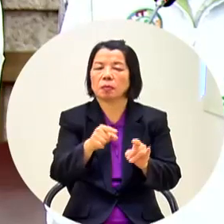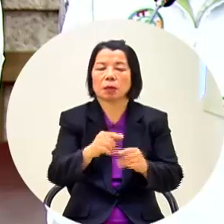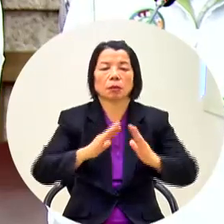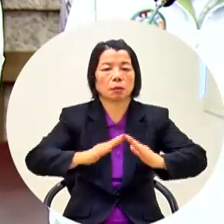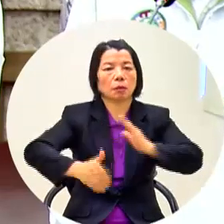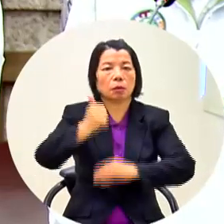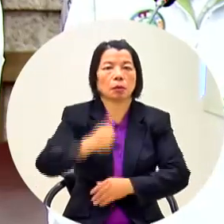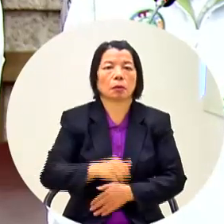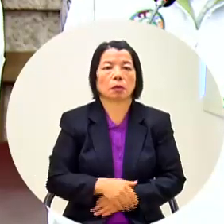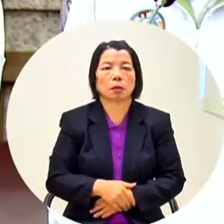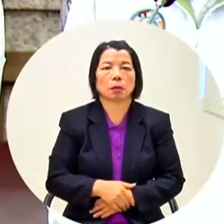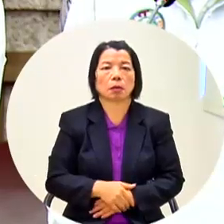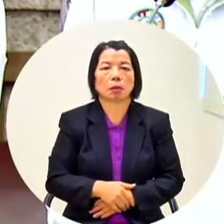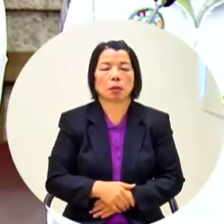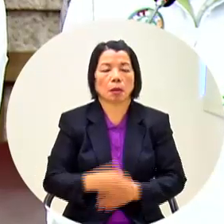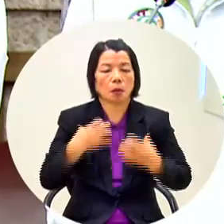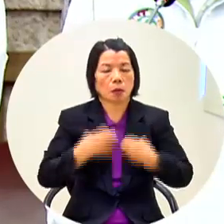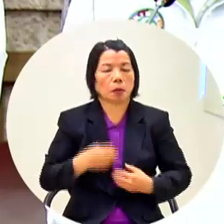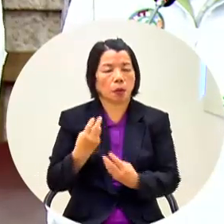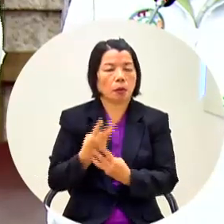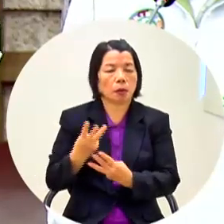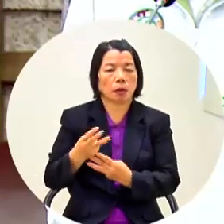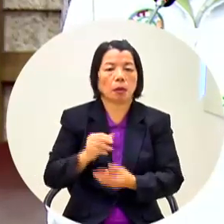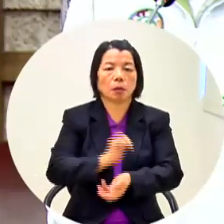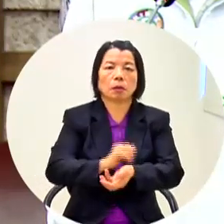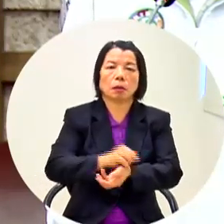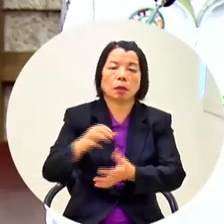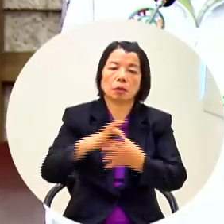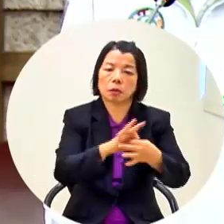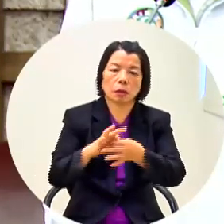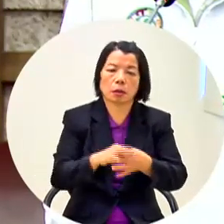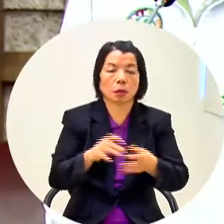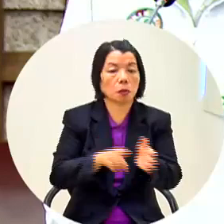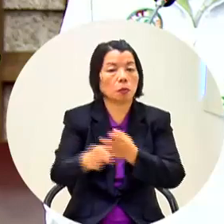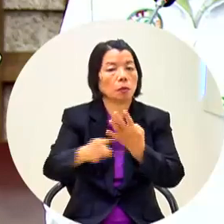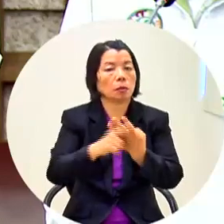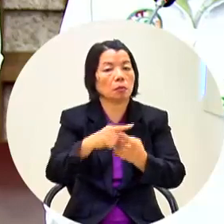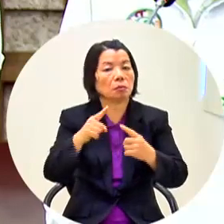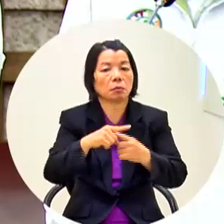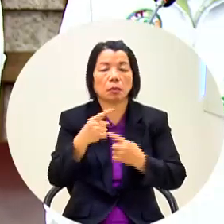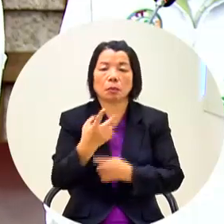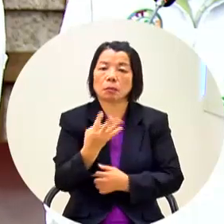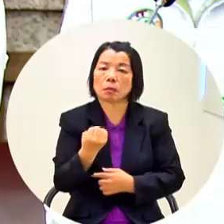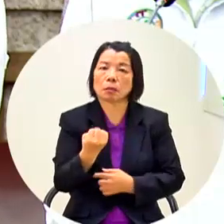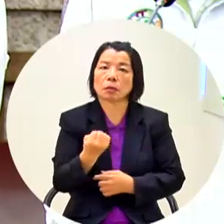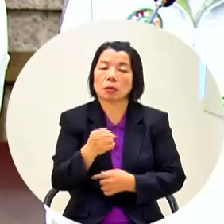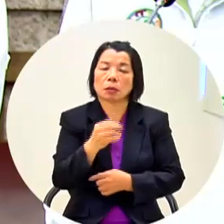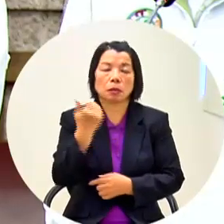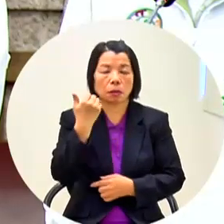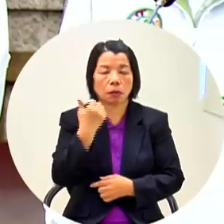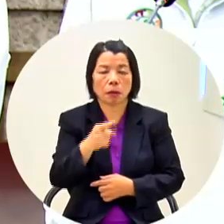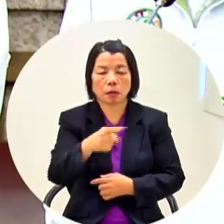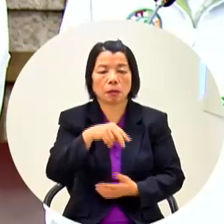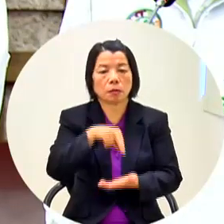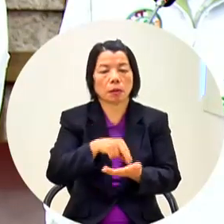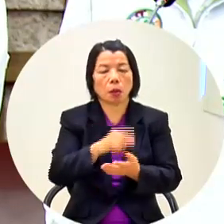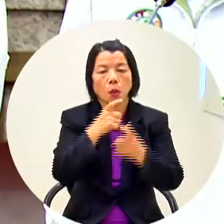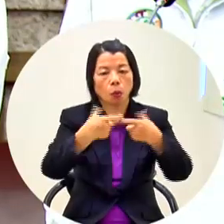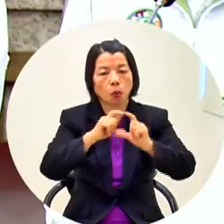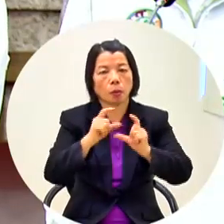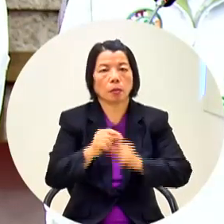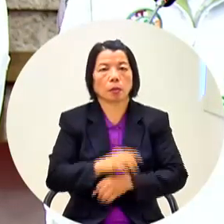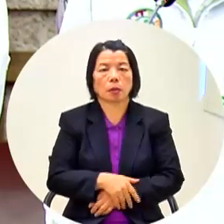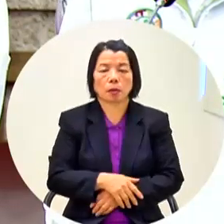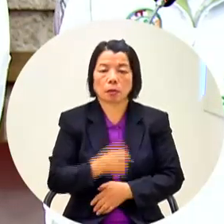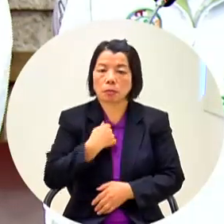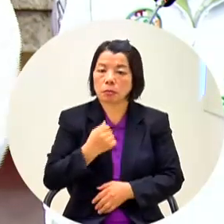知道防肺炎防疫医疗相关背景的专业人士有哪些？请你回答，你站着赶快回答。你知不知